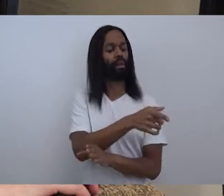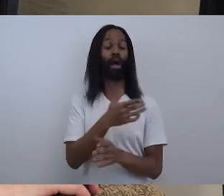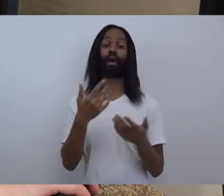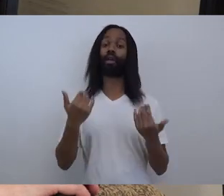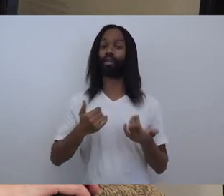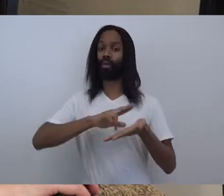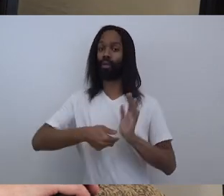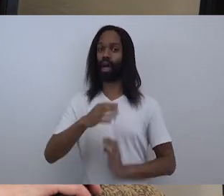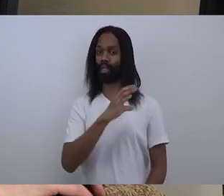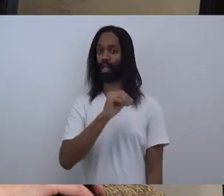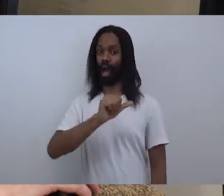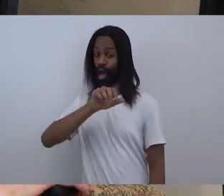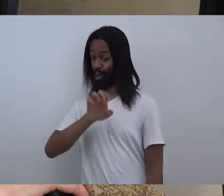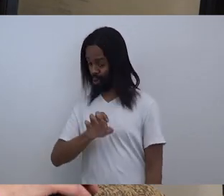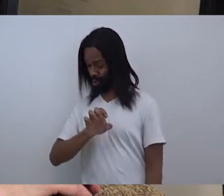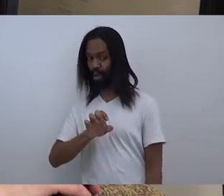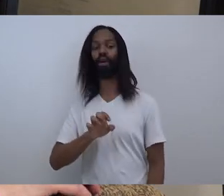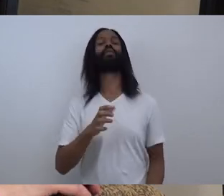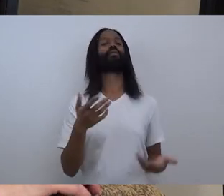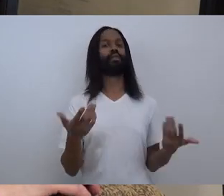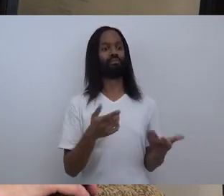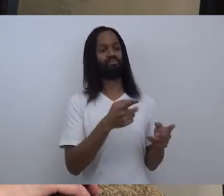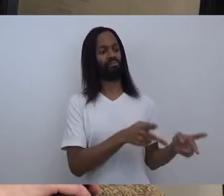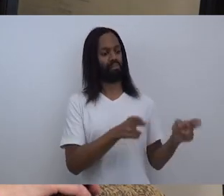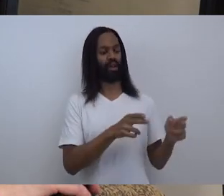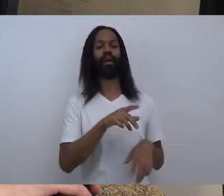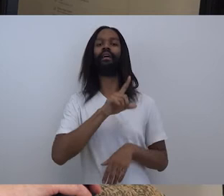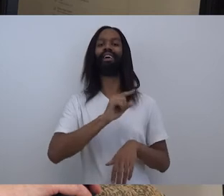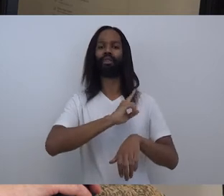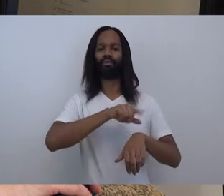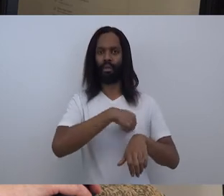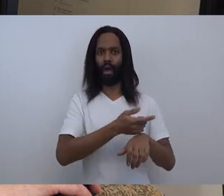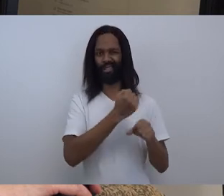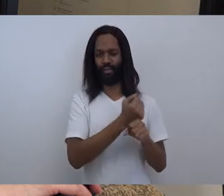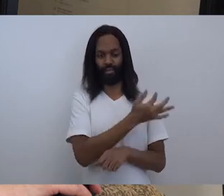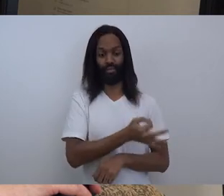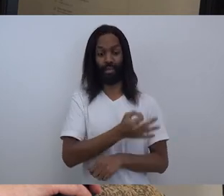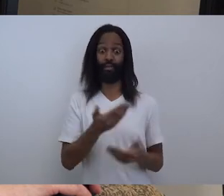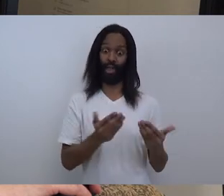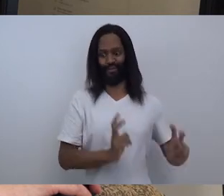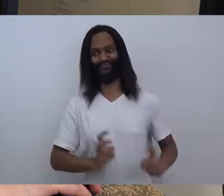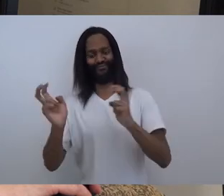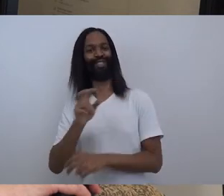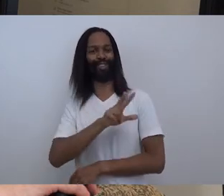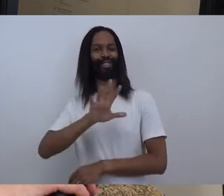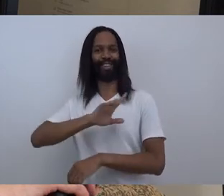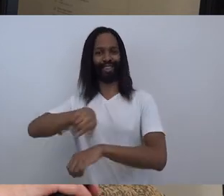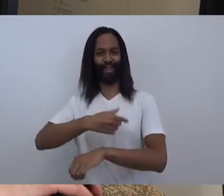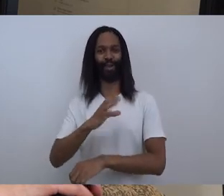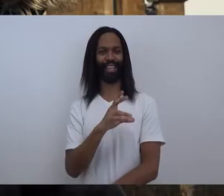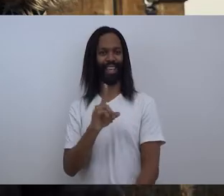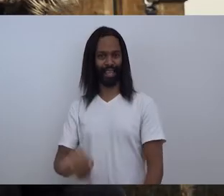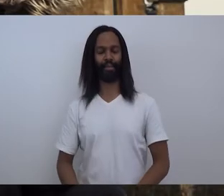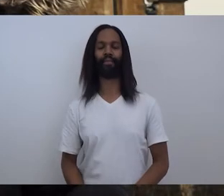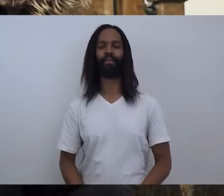CAE chez moi et qui bénéficiait de 20 heures et là qui est passé en CDI à temps complet. Avant d'être